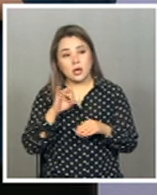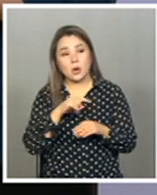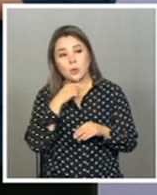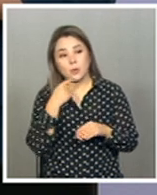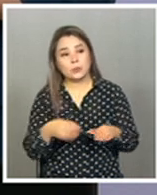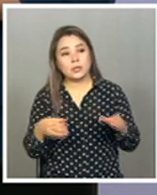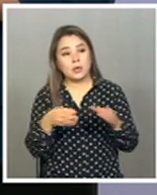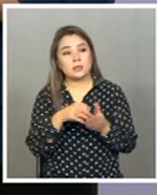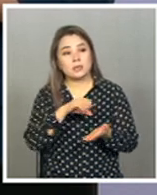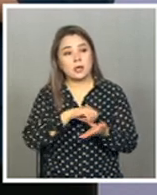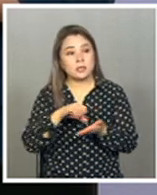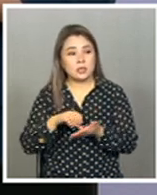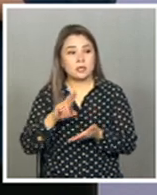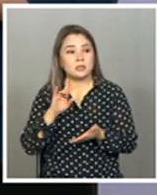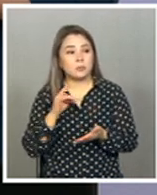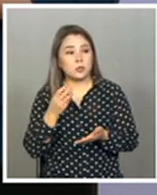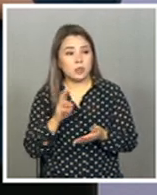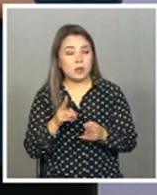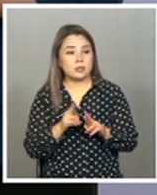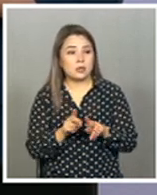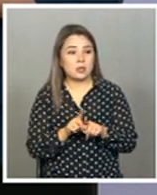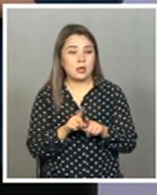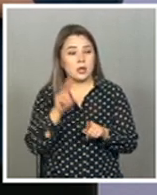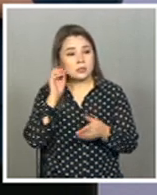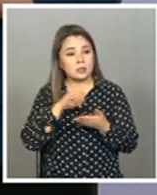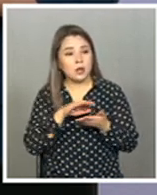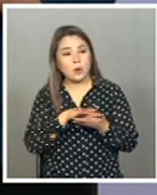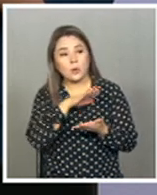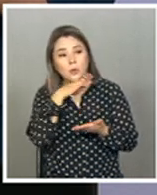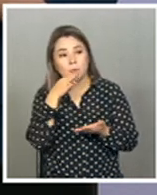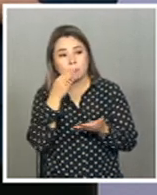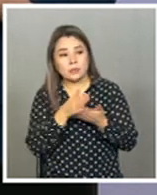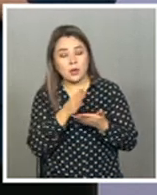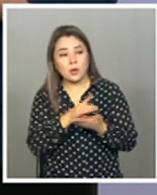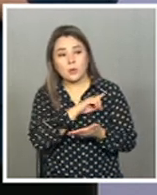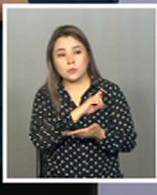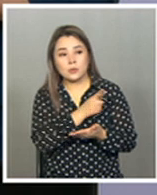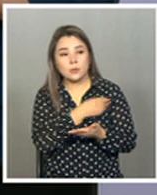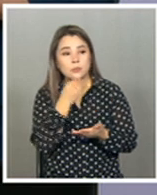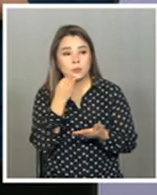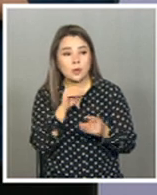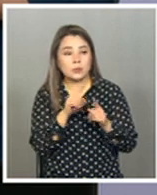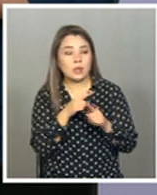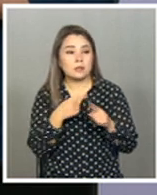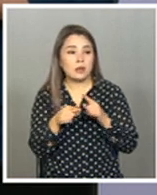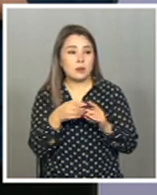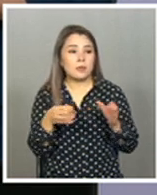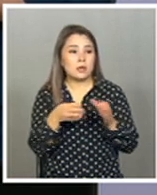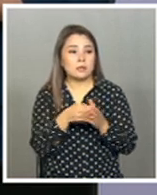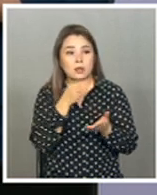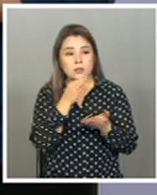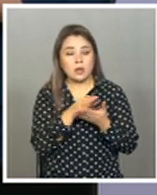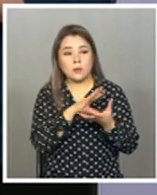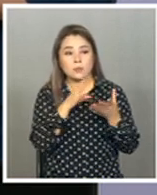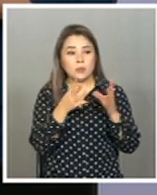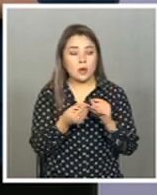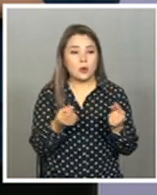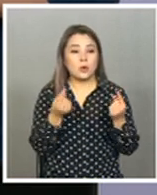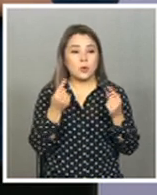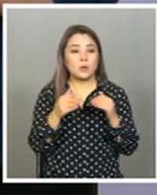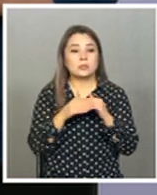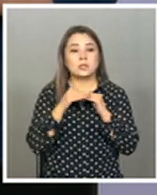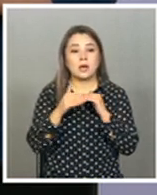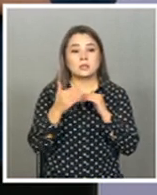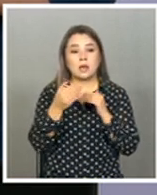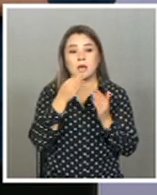жылнамашылары Қыпшақ Половецтердің саны көп, олардың өте күшті тайпа екендігін және бүкіл ұлы даланың